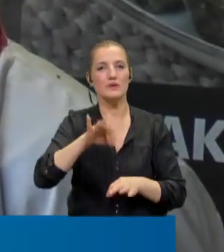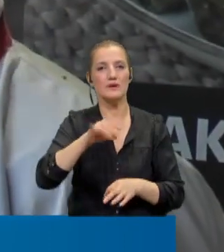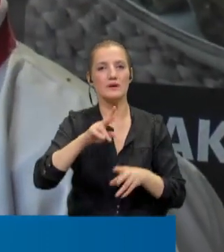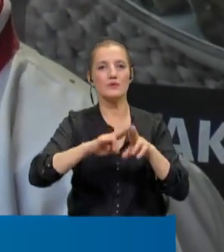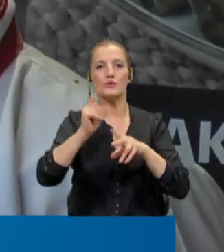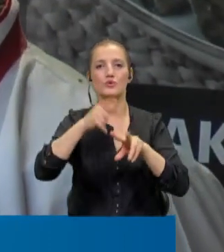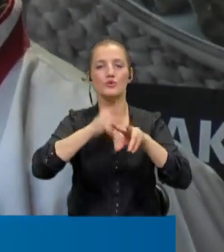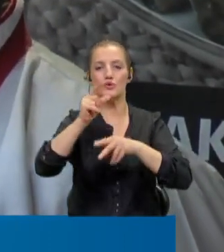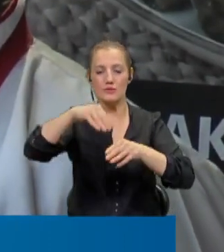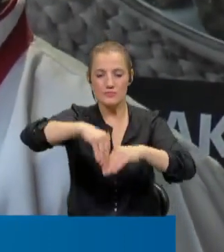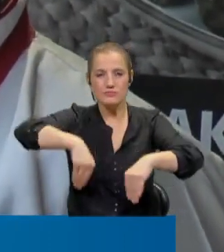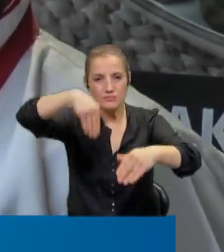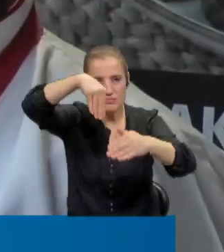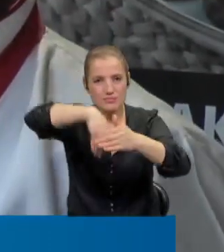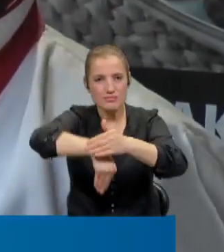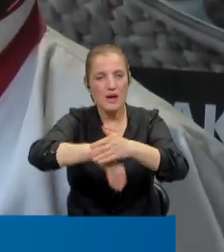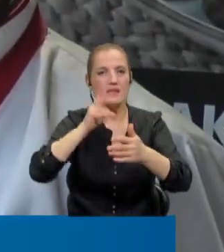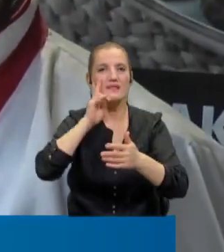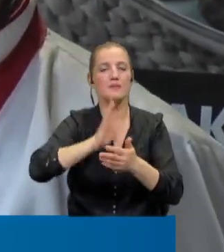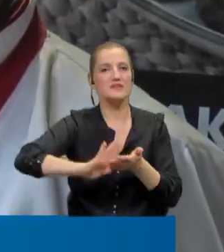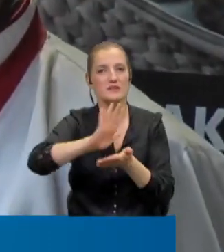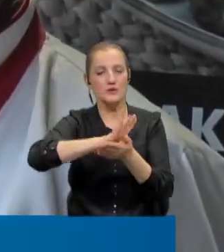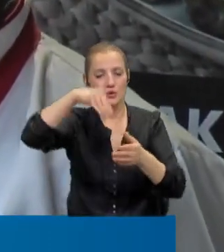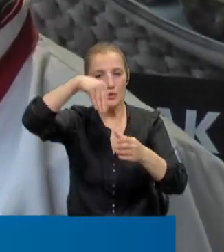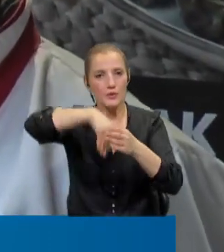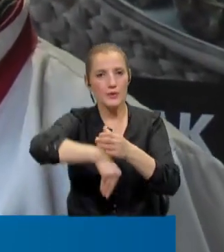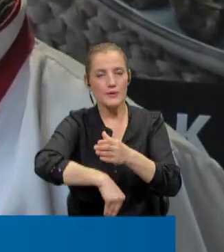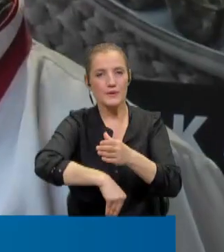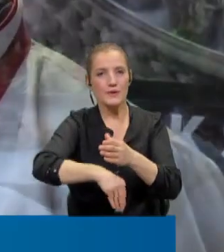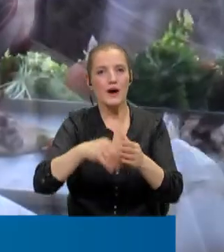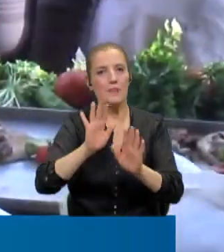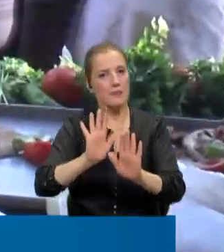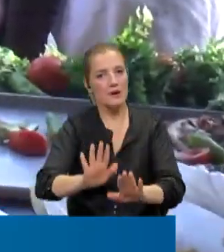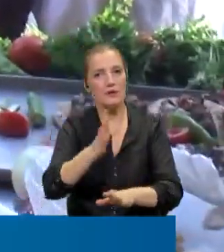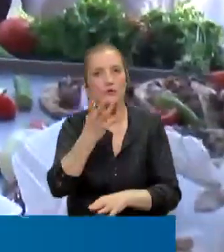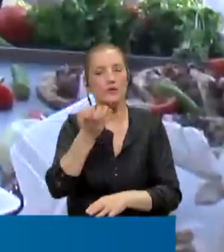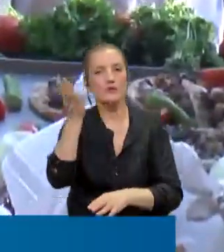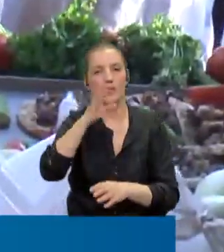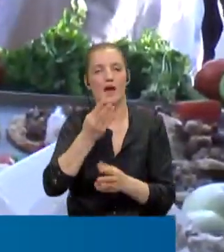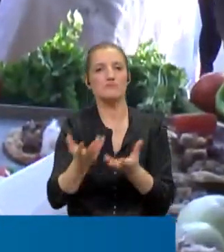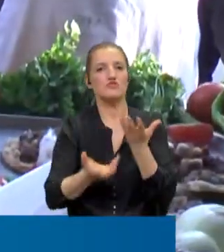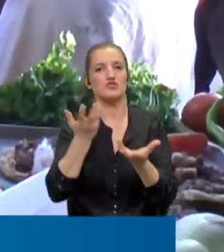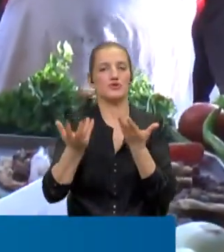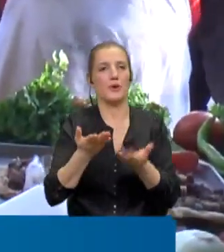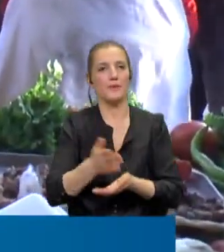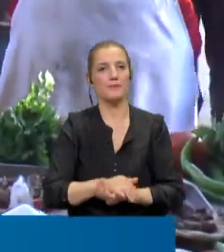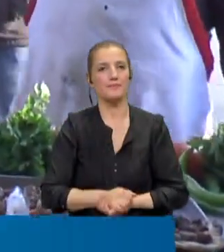kuyuya bırakıyoruz temizleniyor kuyuya giriyor kuyudan çıkıyor pişmiş vaziyette Çıkıyor